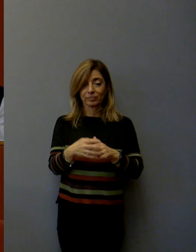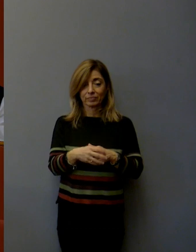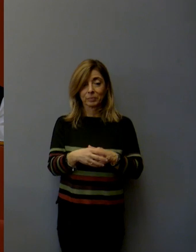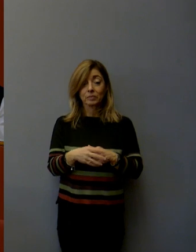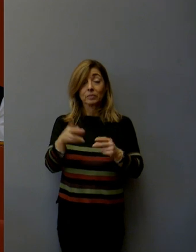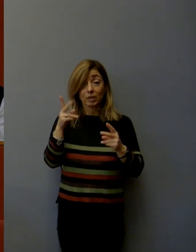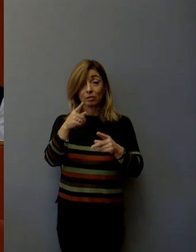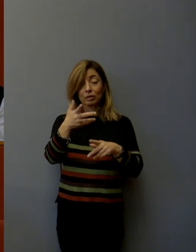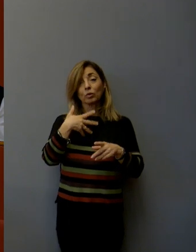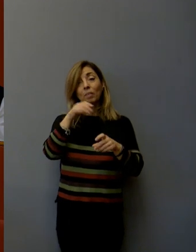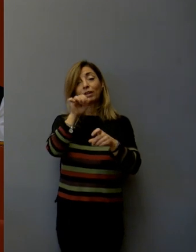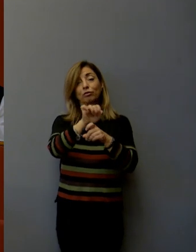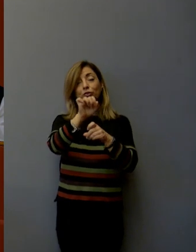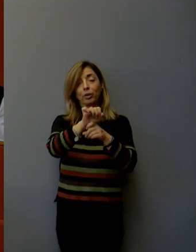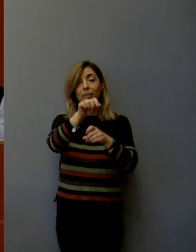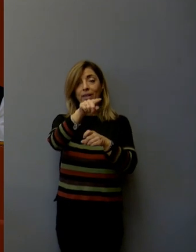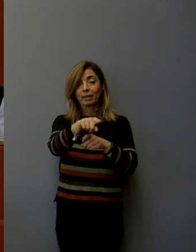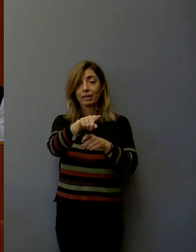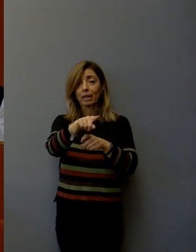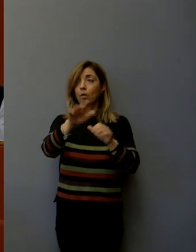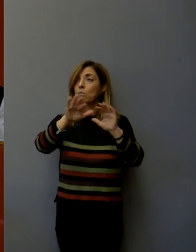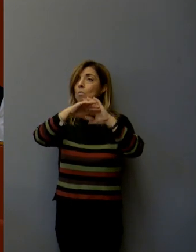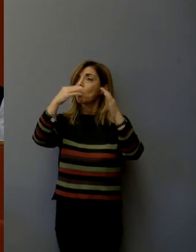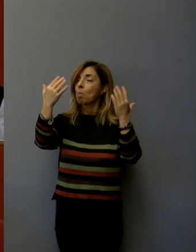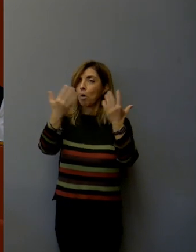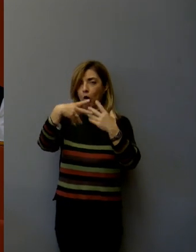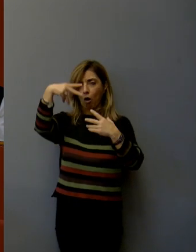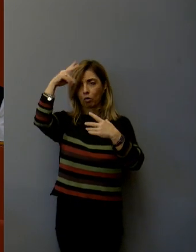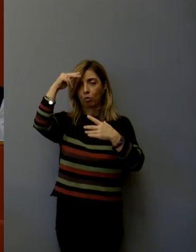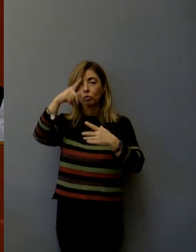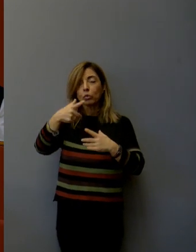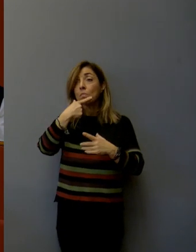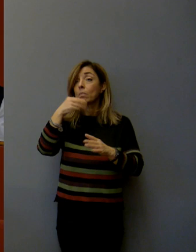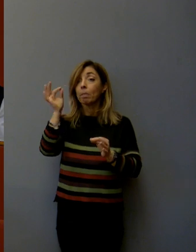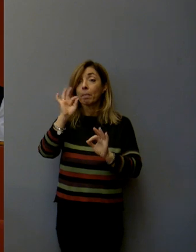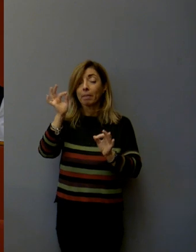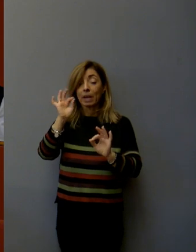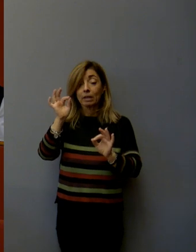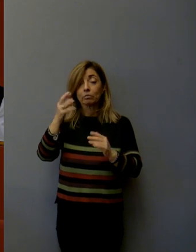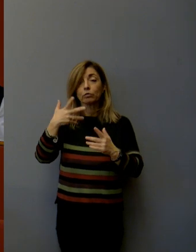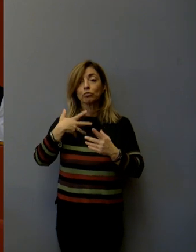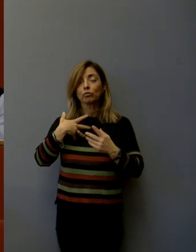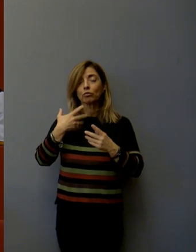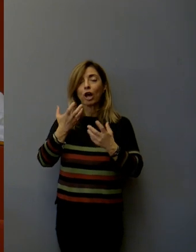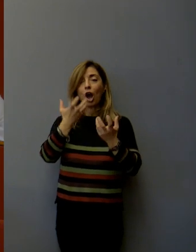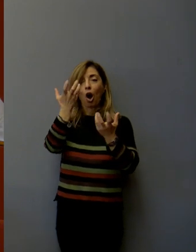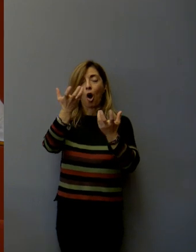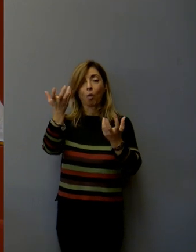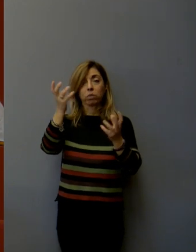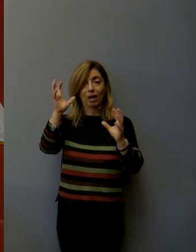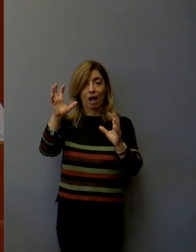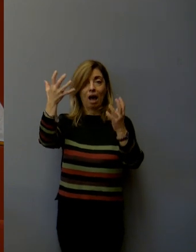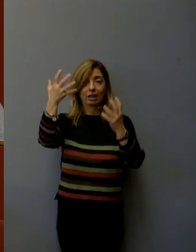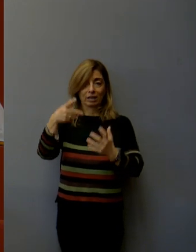abbiamo intero e di cui si parla in tutto il mondo come uno dei più belli perché caratterizzato da opere d'arte importanti